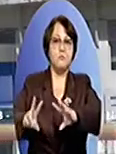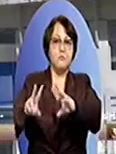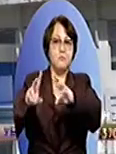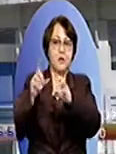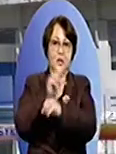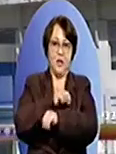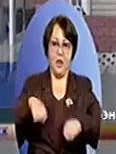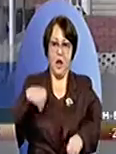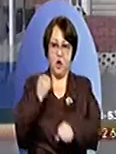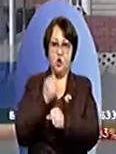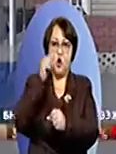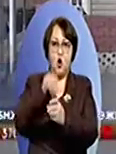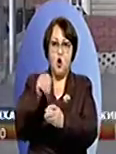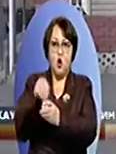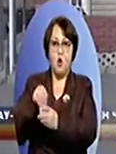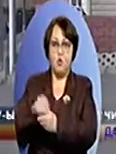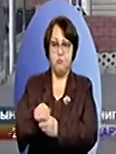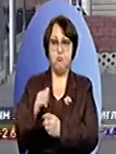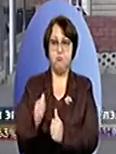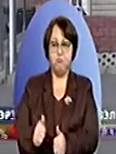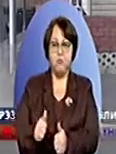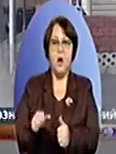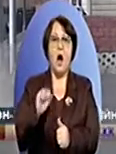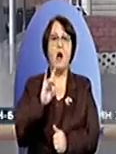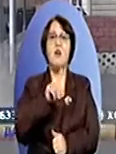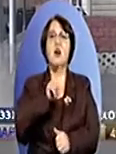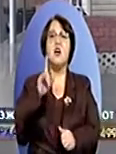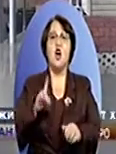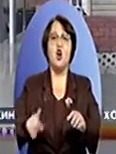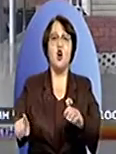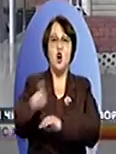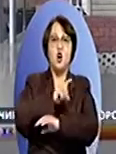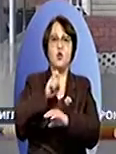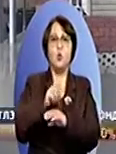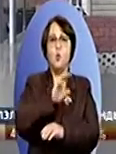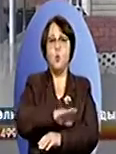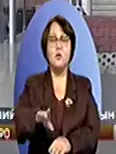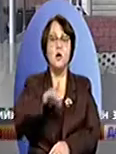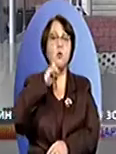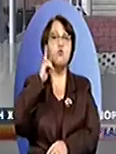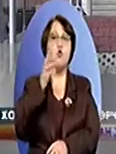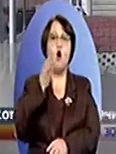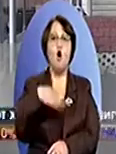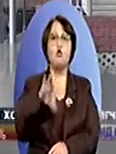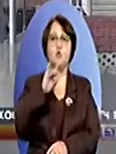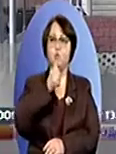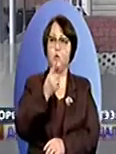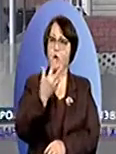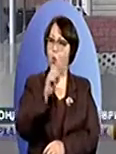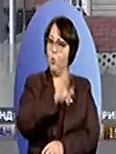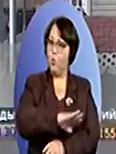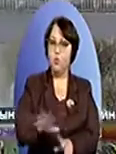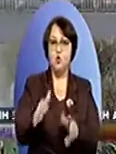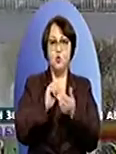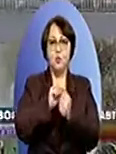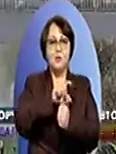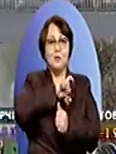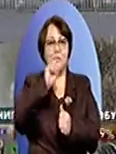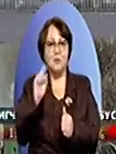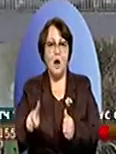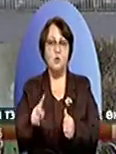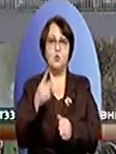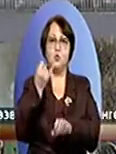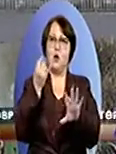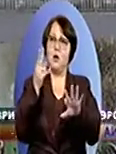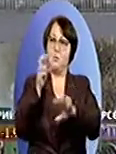байраар хангаж байна. Мөн энэ онд 10 хэр хотод хүүхэд залуучуудын ордон 150 хүүхдийн цэцэрлэг спорт зал 6 км автоцамын